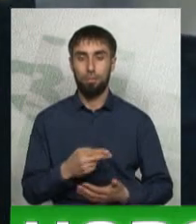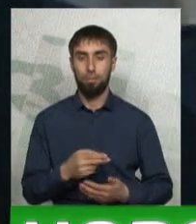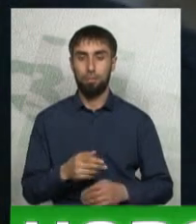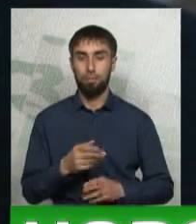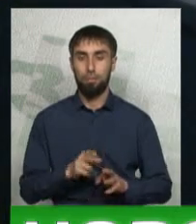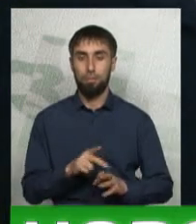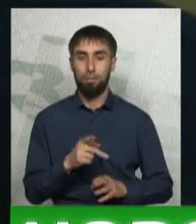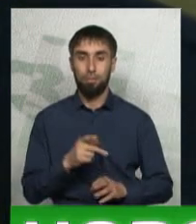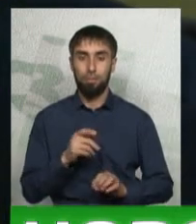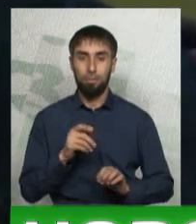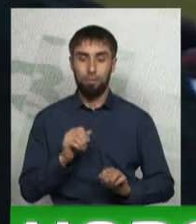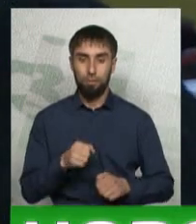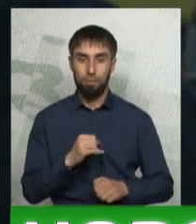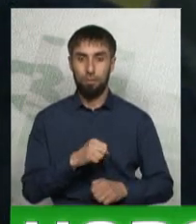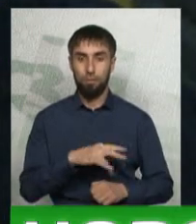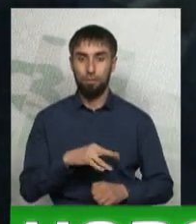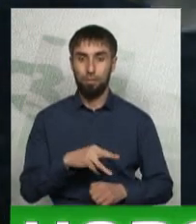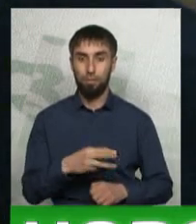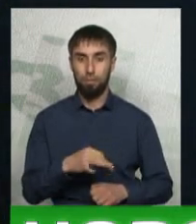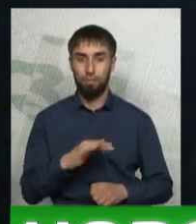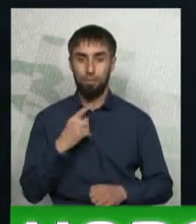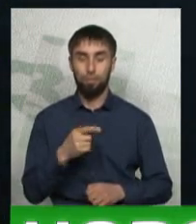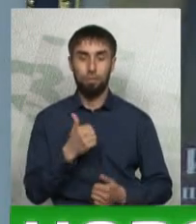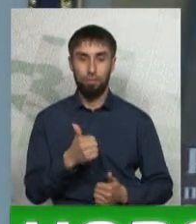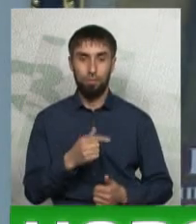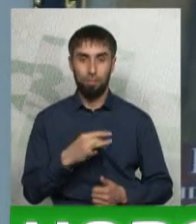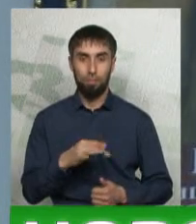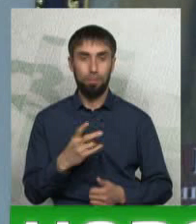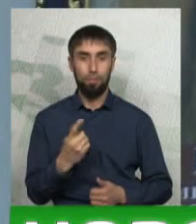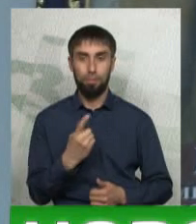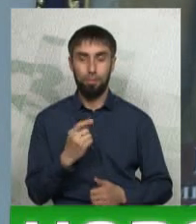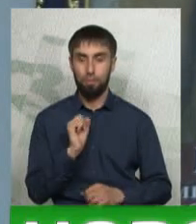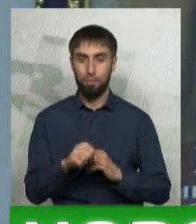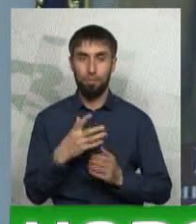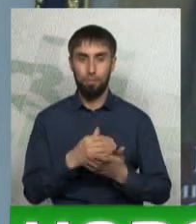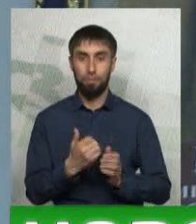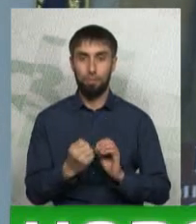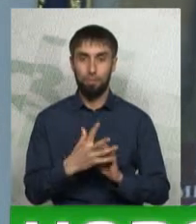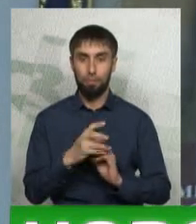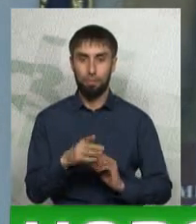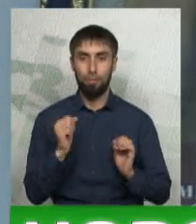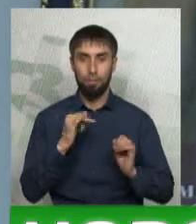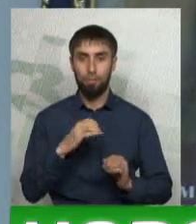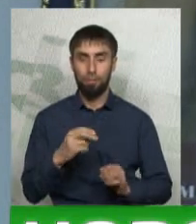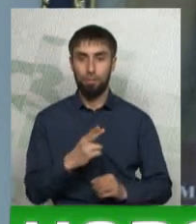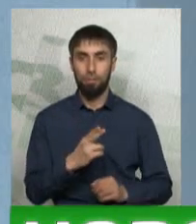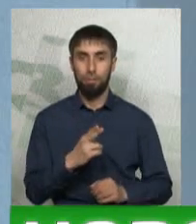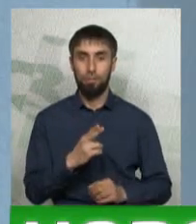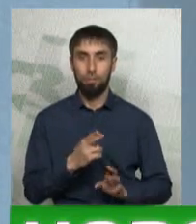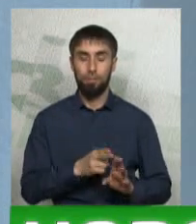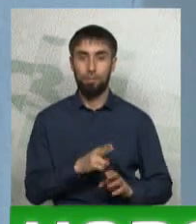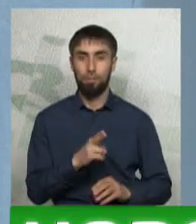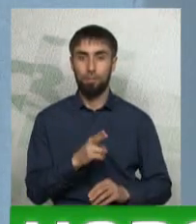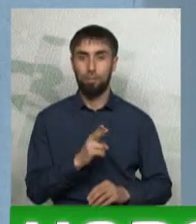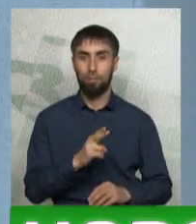Похвастаться отличным результатом может и Алим Мережков. Это не первая его победа. В свои 15 лет спортсмен уже кандидат в мастера спорта,